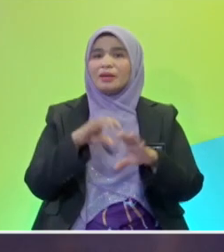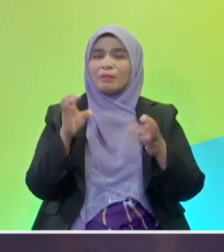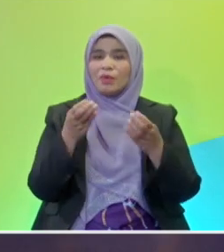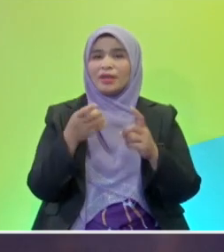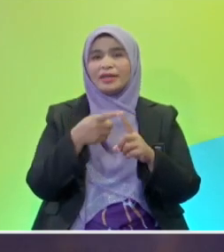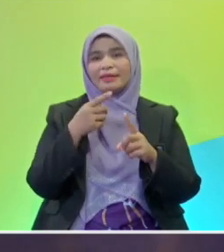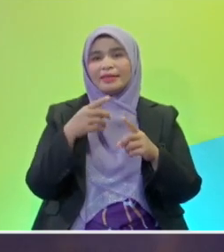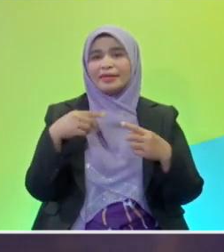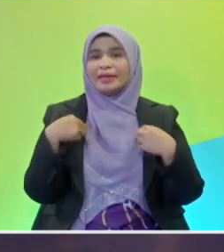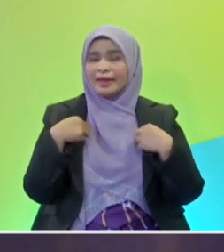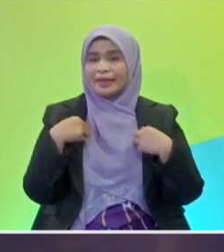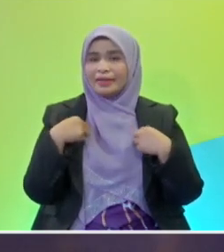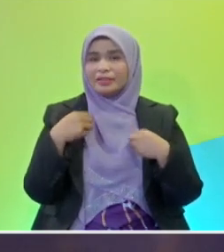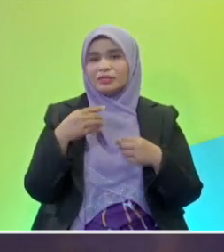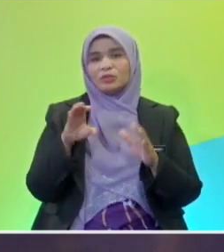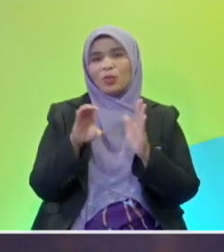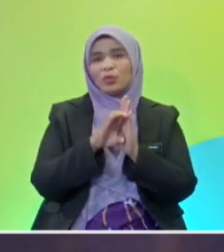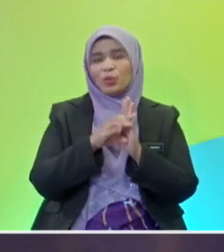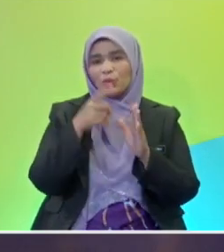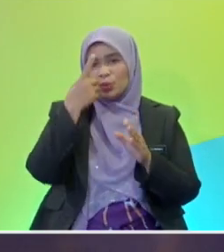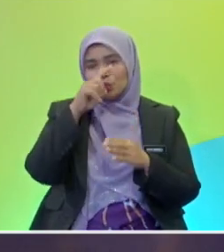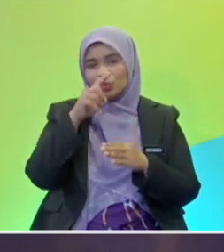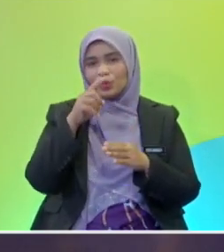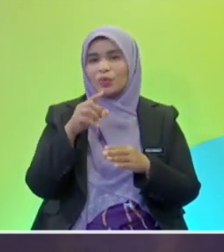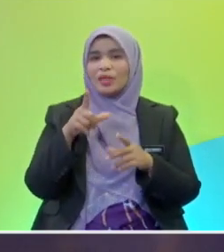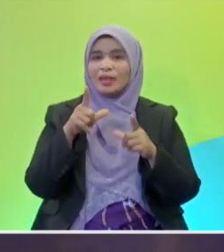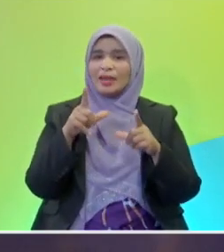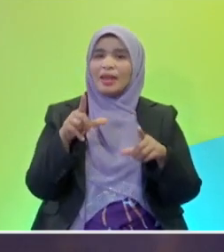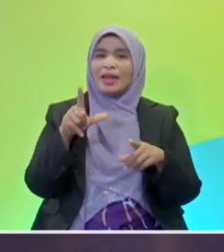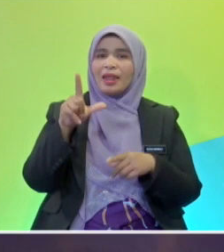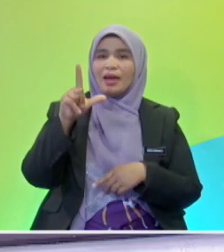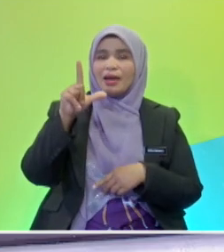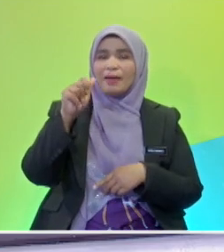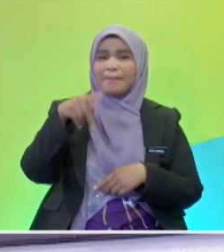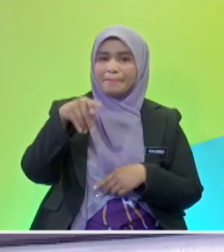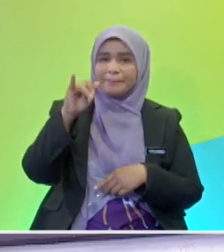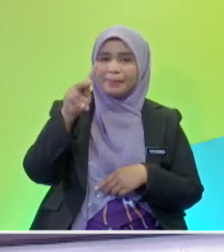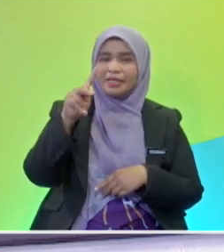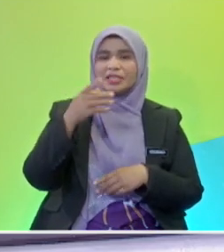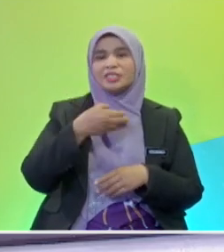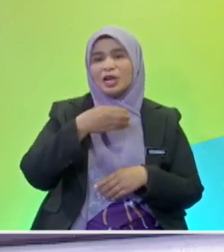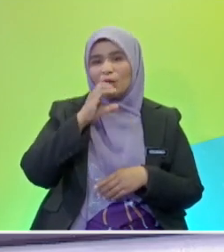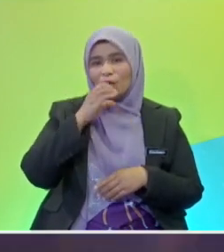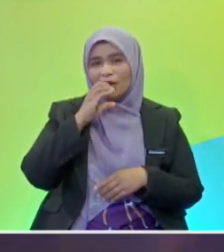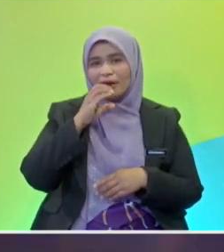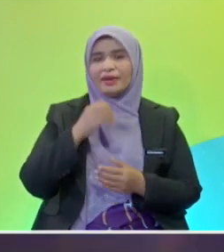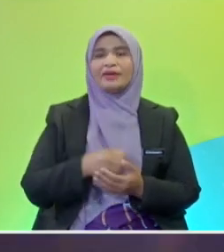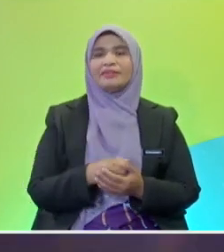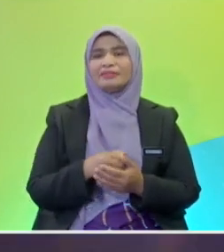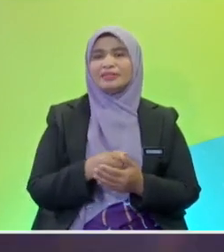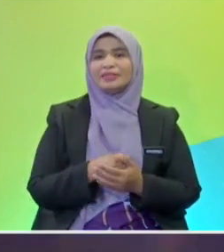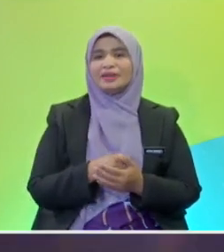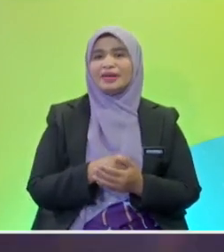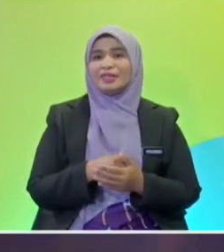menarik tu tapi ada juga beberapa murid saya ni dia buat pelapik pinggan saiz dia besar kan okey macam yang Mira pegang Hai tadi itu ialah